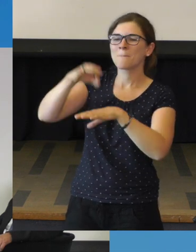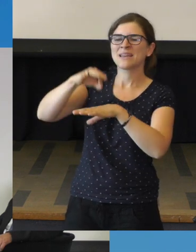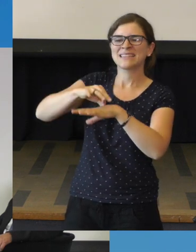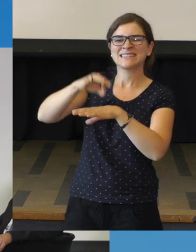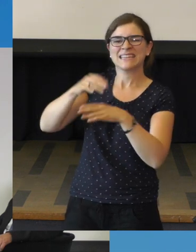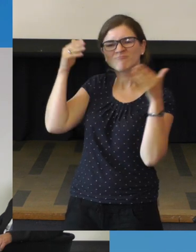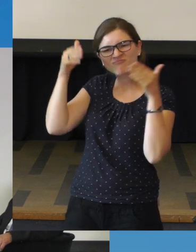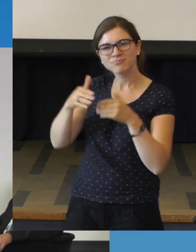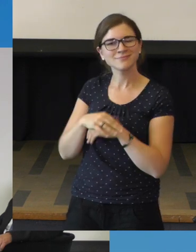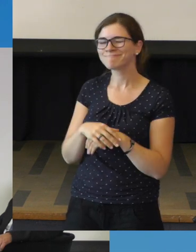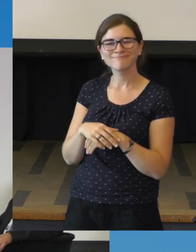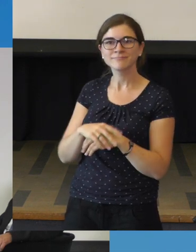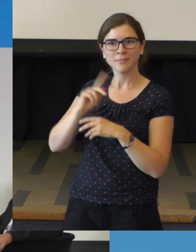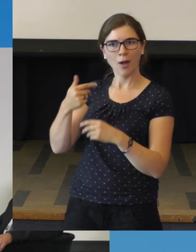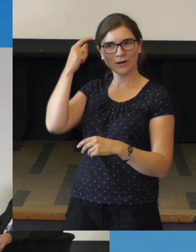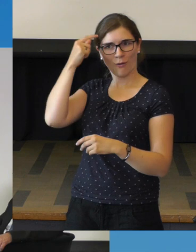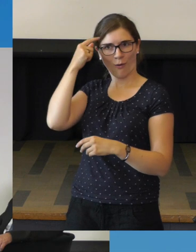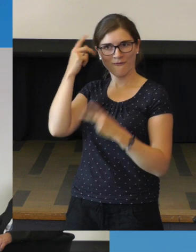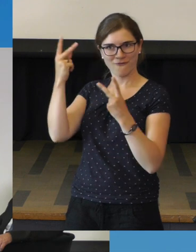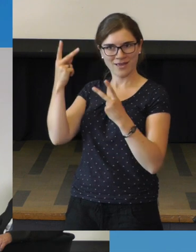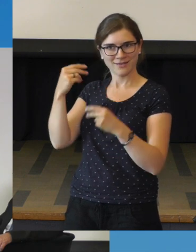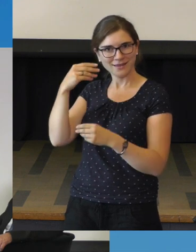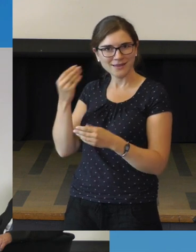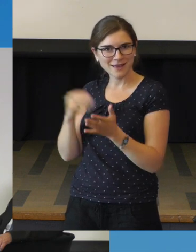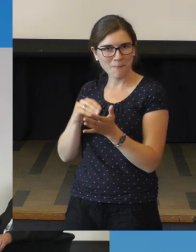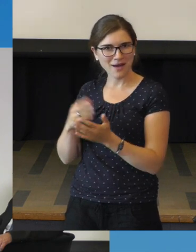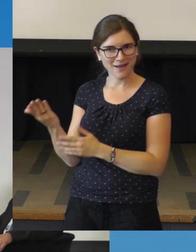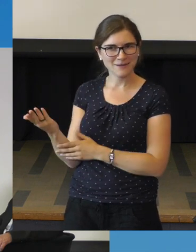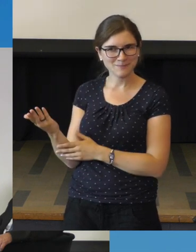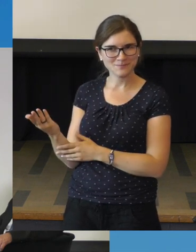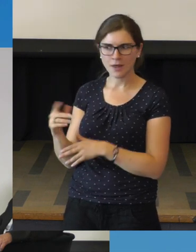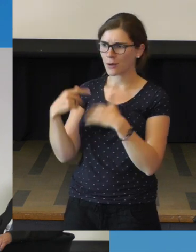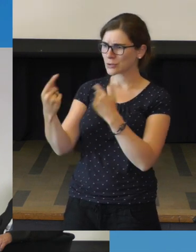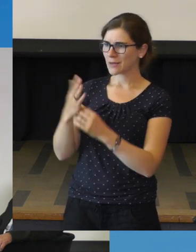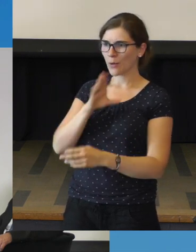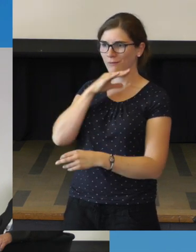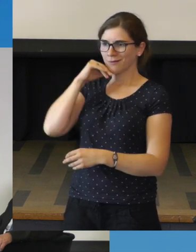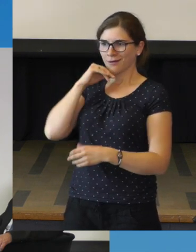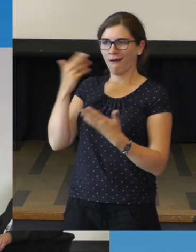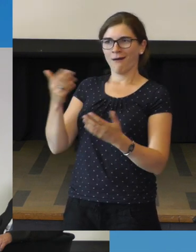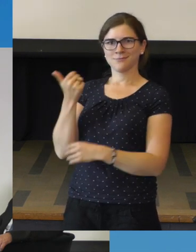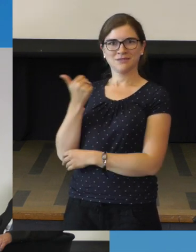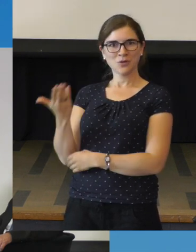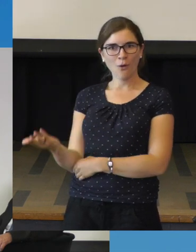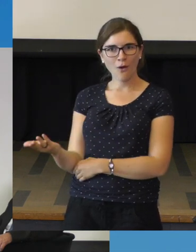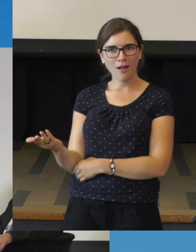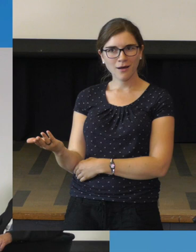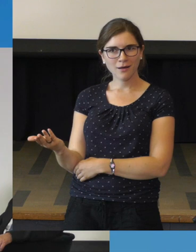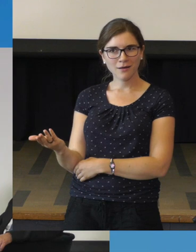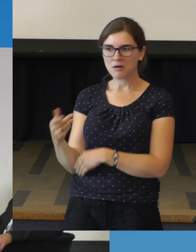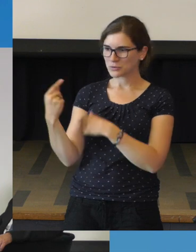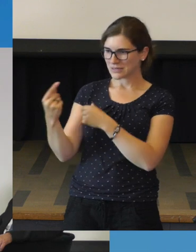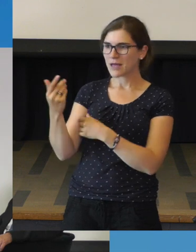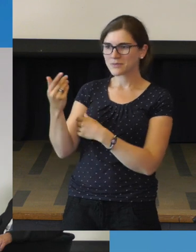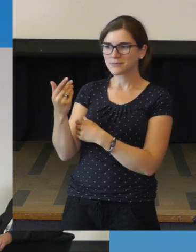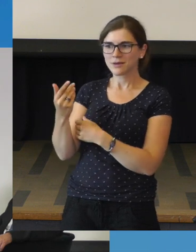Und die positive Ausstrahlung, die Sie hier auf die Bühne bringen, die finde ich ganz toll. Und das hat Sie ja wohl auch beeindruckt, sagten Sie,